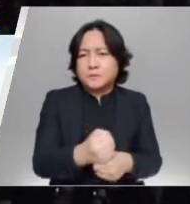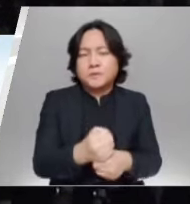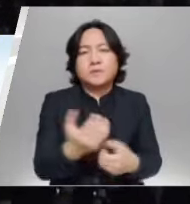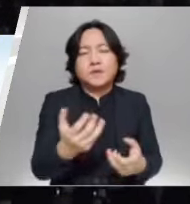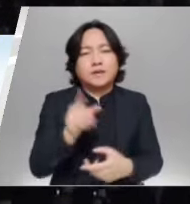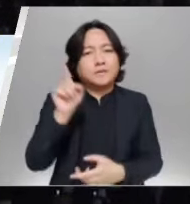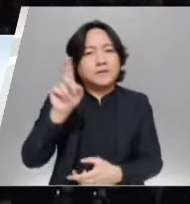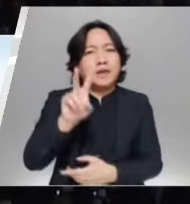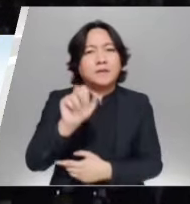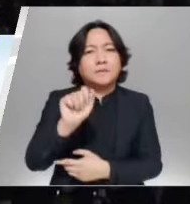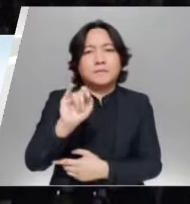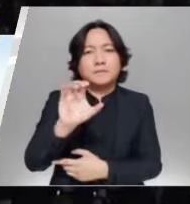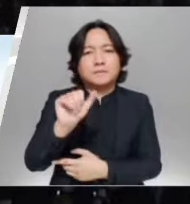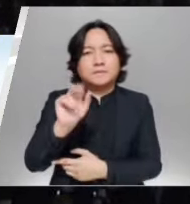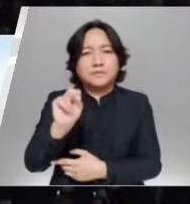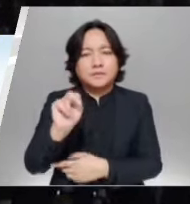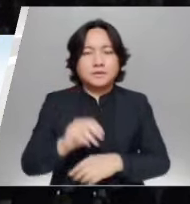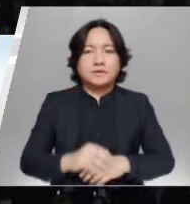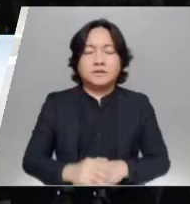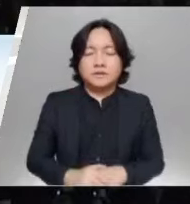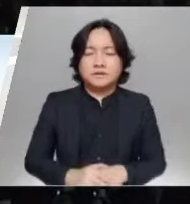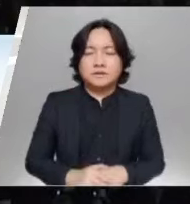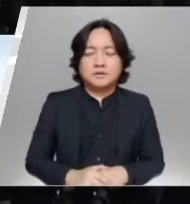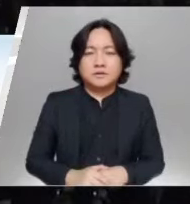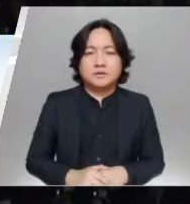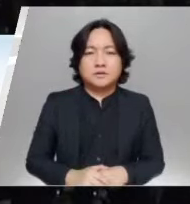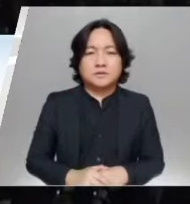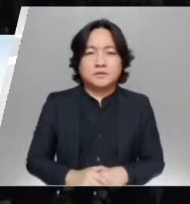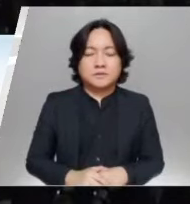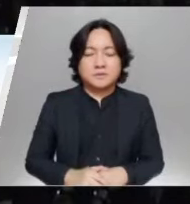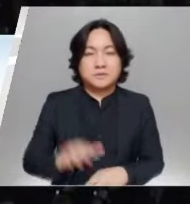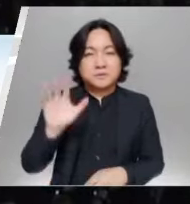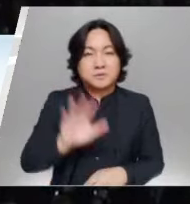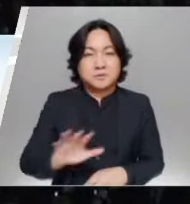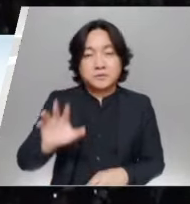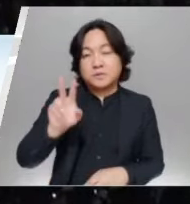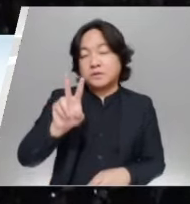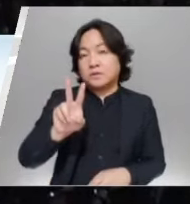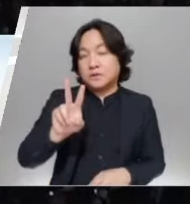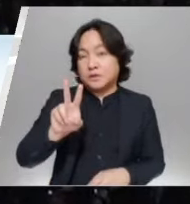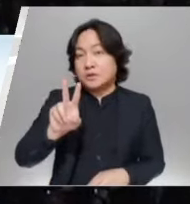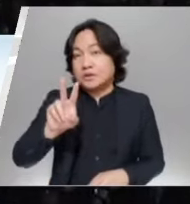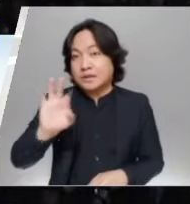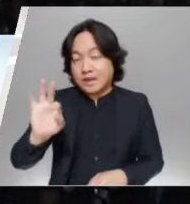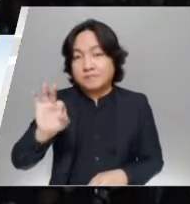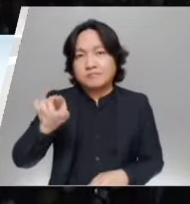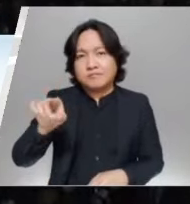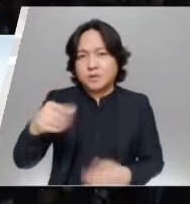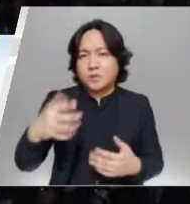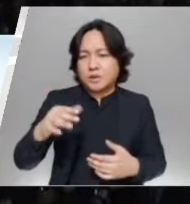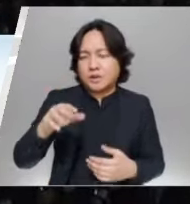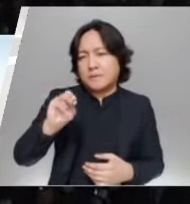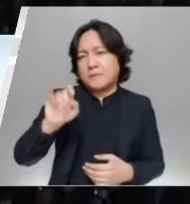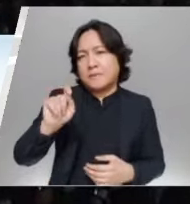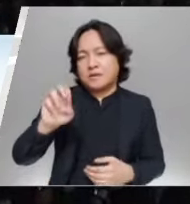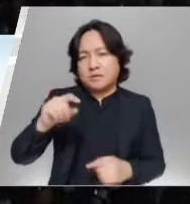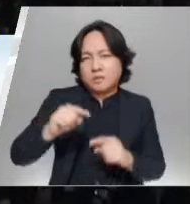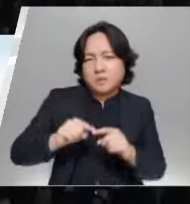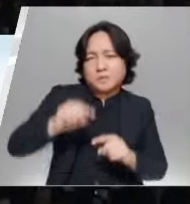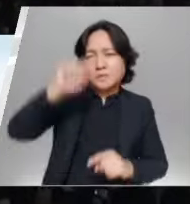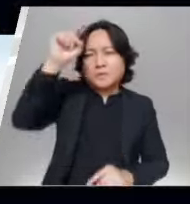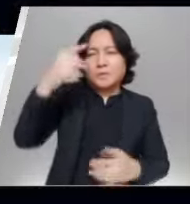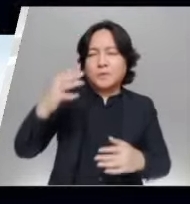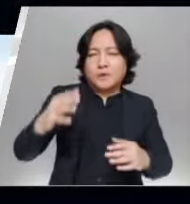St. Peter's Square, 29 na metro ang taas ng Christmas tree na nagmula sa kagubatan sa Northern